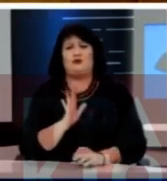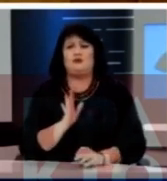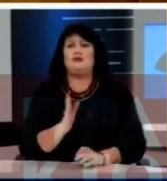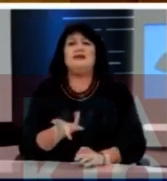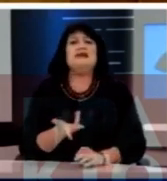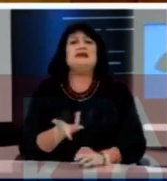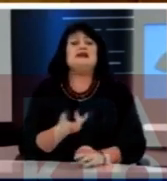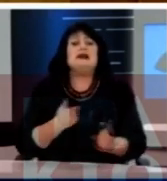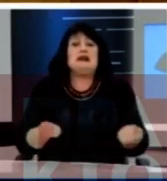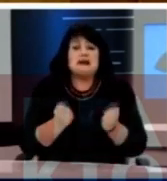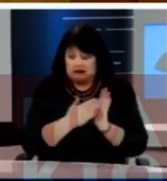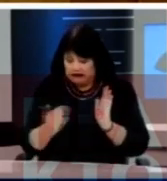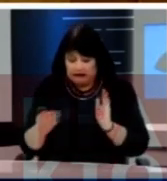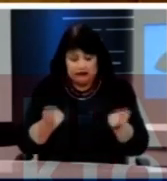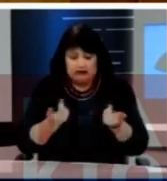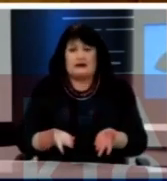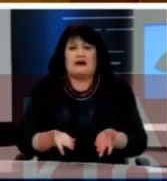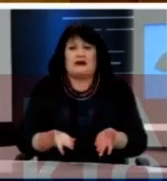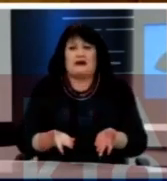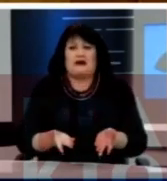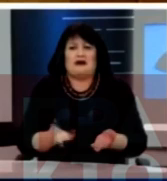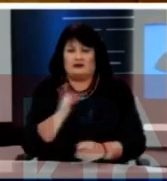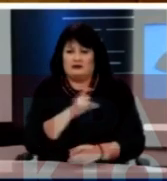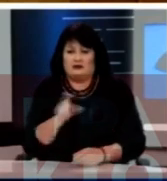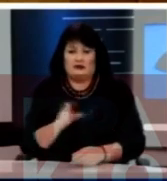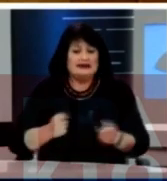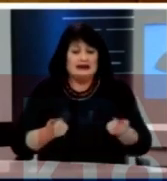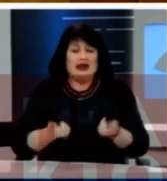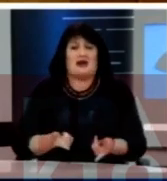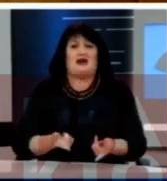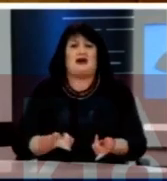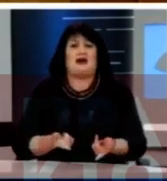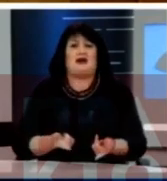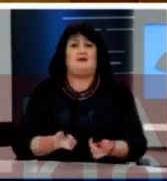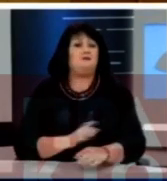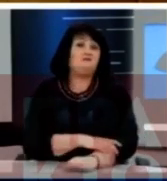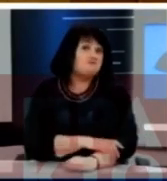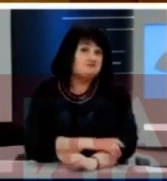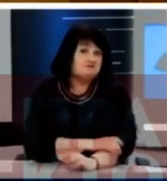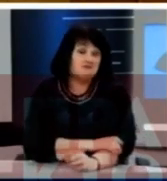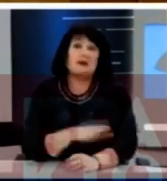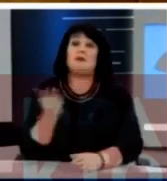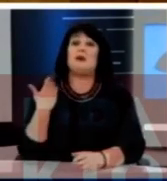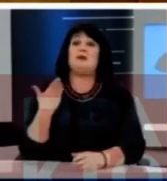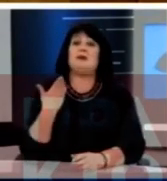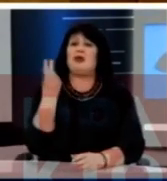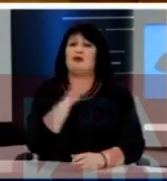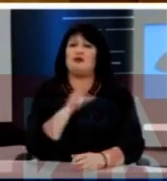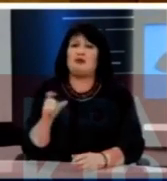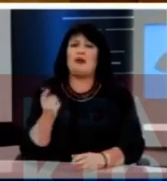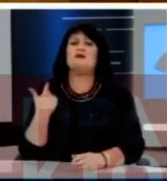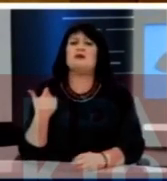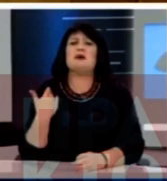Τι μεσολάβησε αλήθεια μέσα σε λίγες εβδομάδες, αφού πριν από μόλις 15